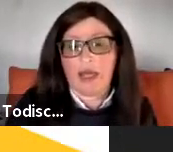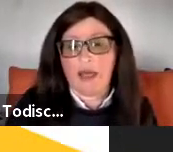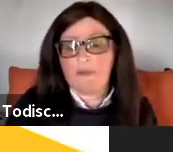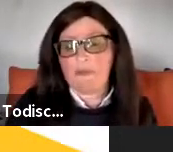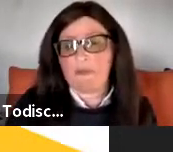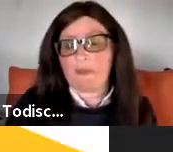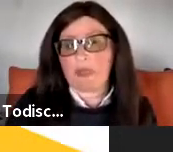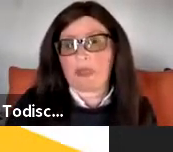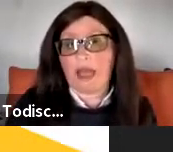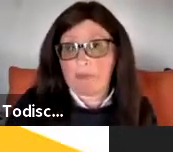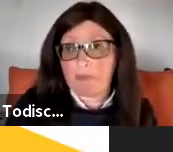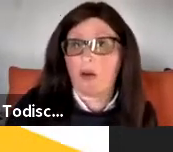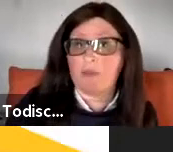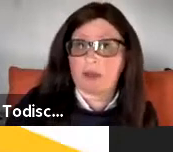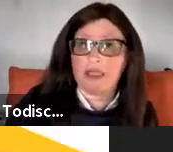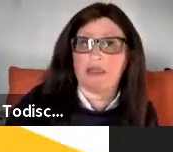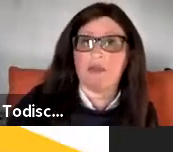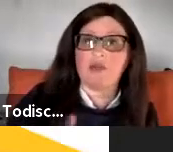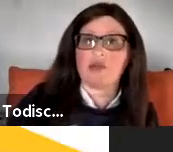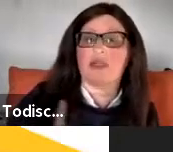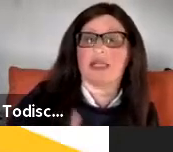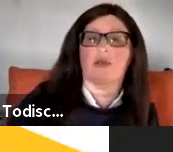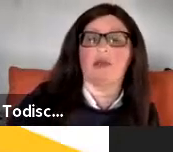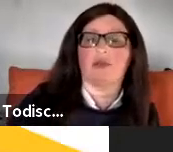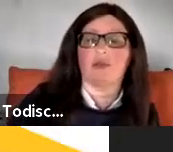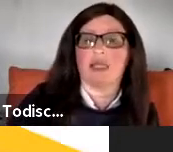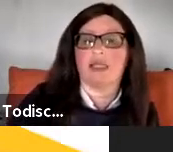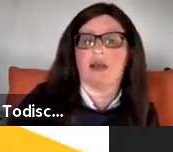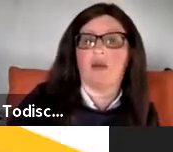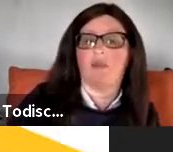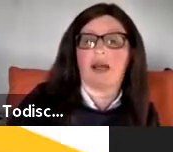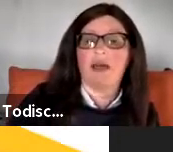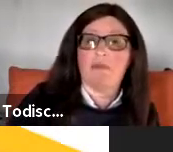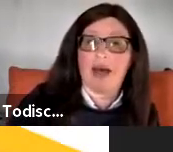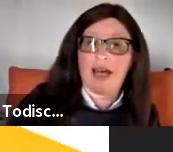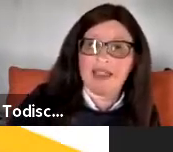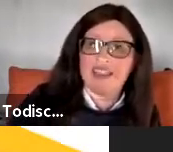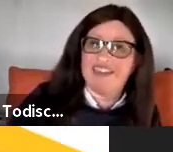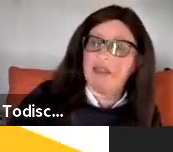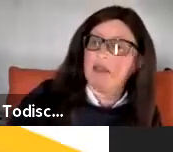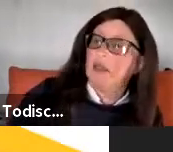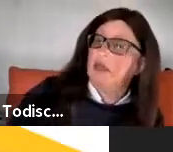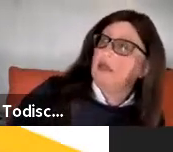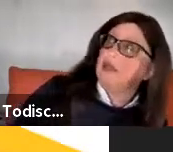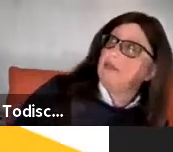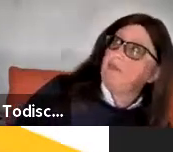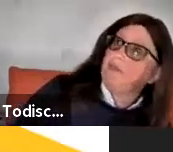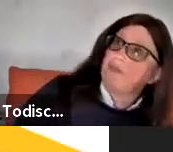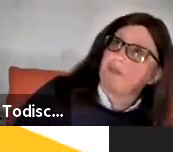parlare e poi permettermi non soltanto di fruire dell'opera, ma anche di